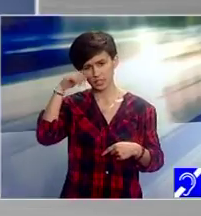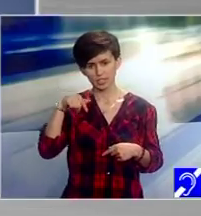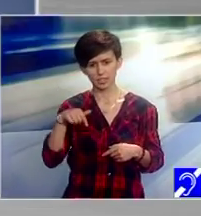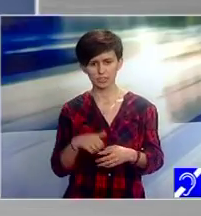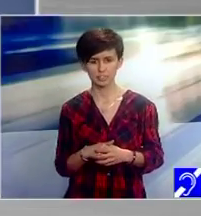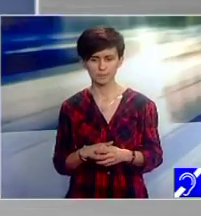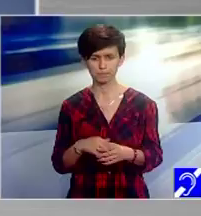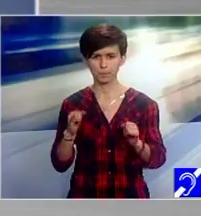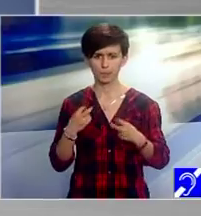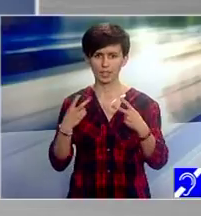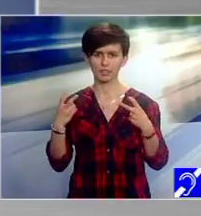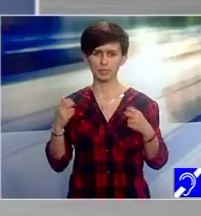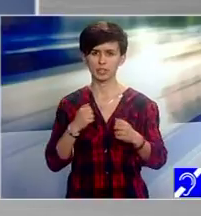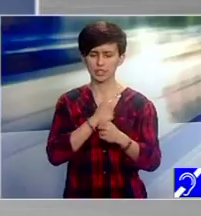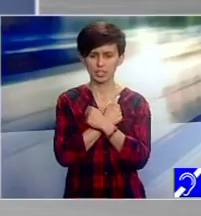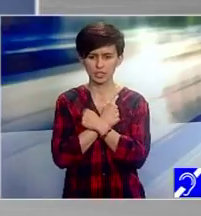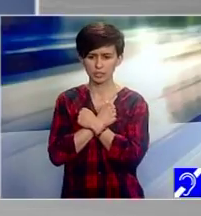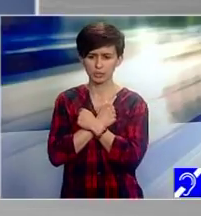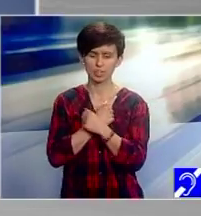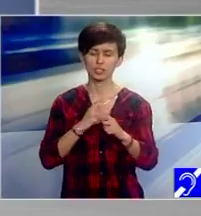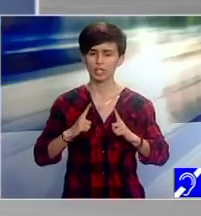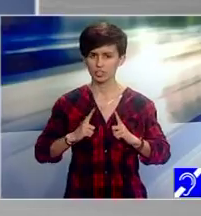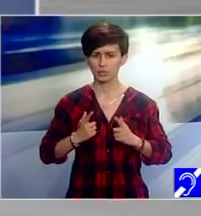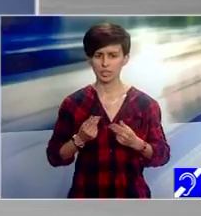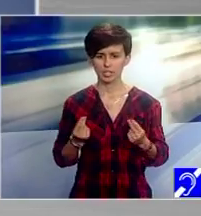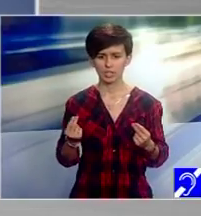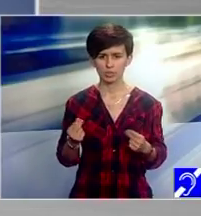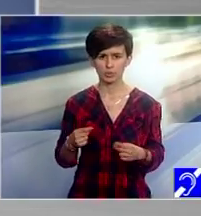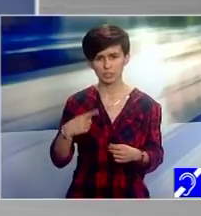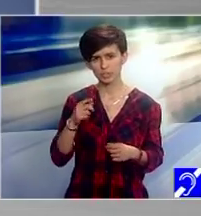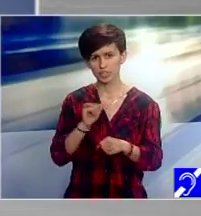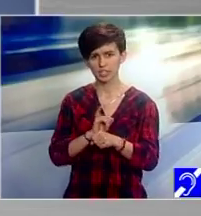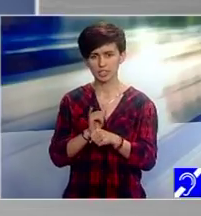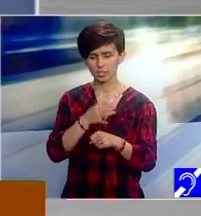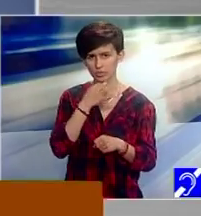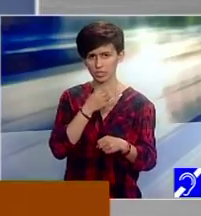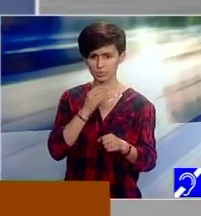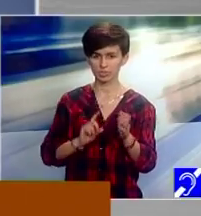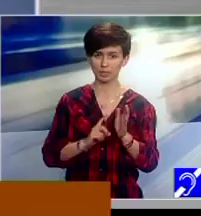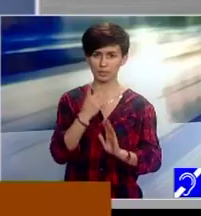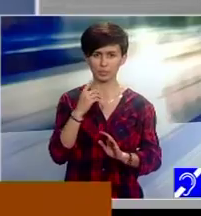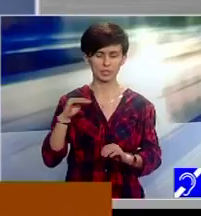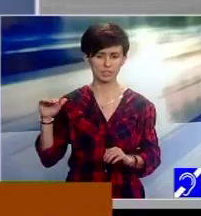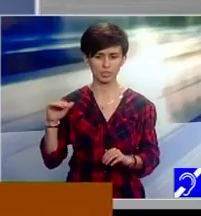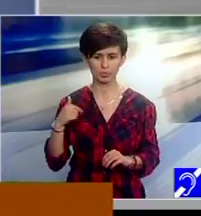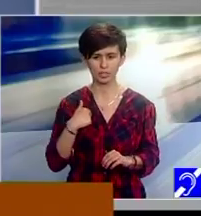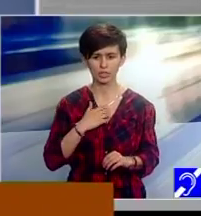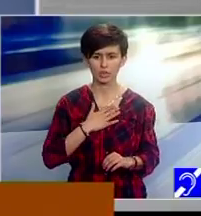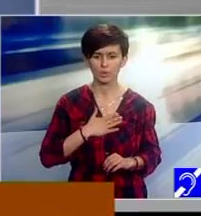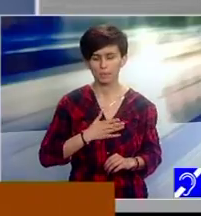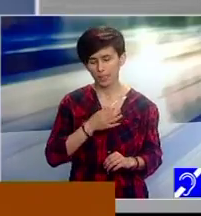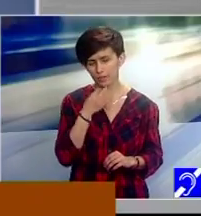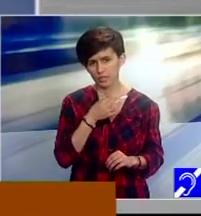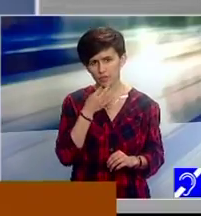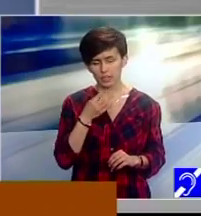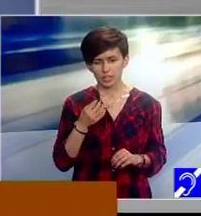și foarte mult așteptate și după ce domnul director v-a familiarizat deja cu performanțele copiilor, eu vreau să vă